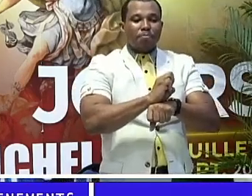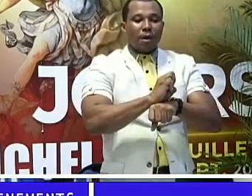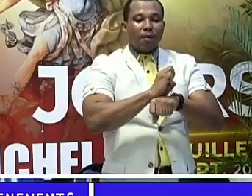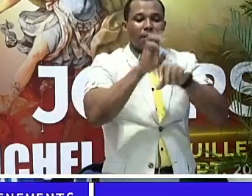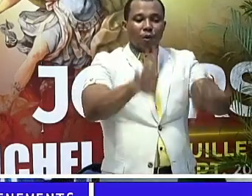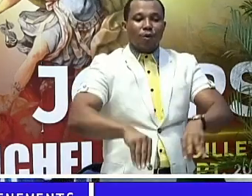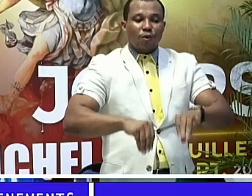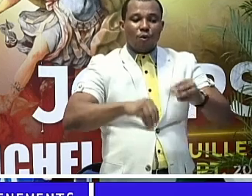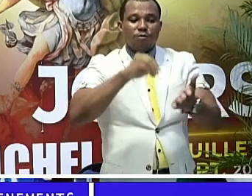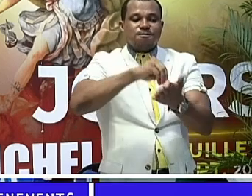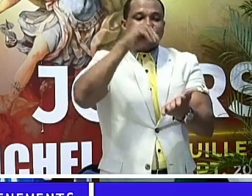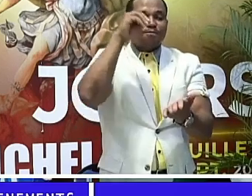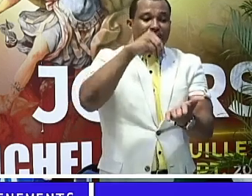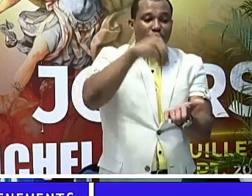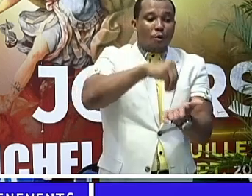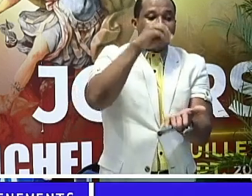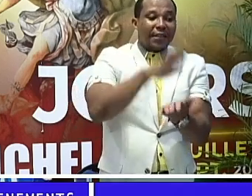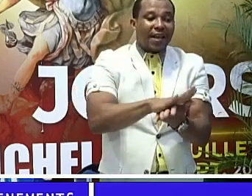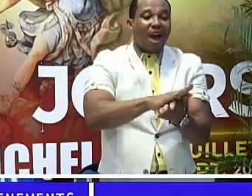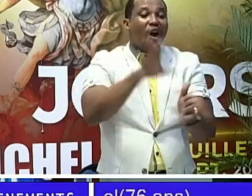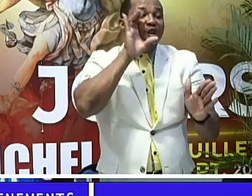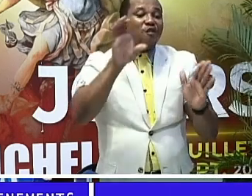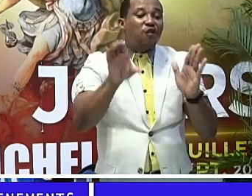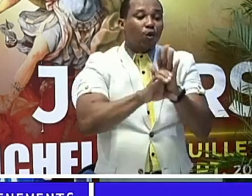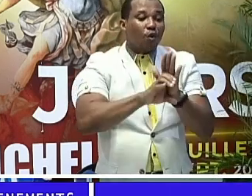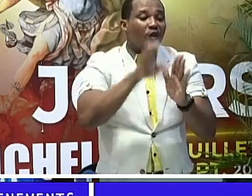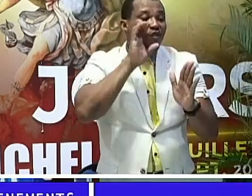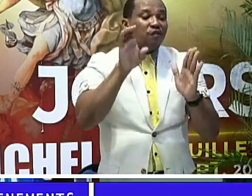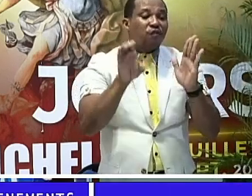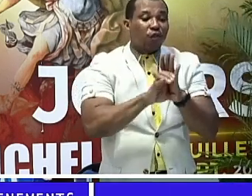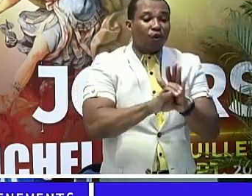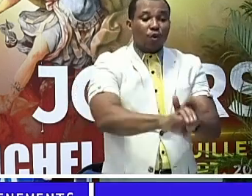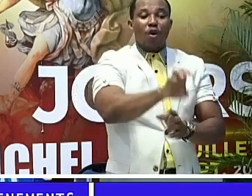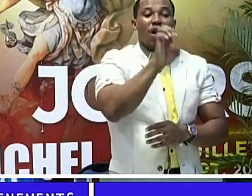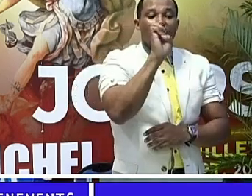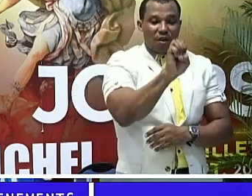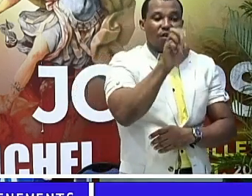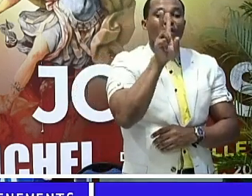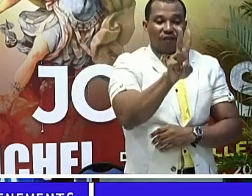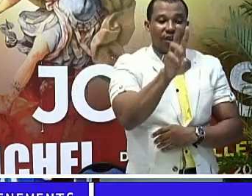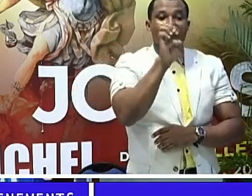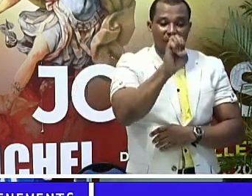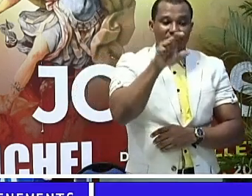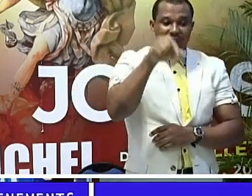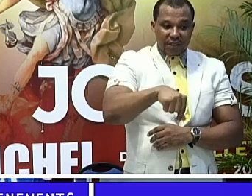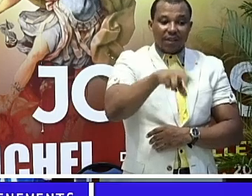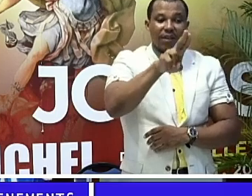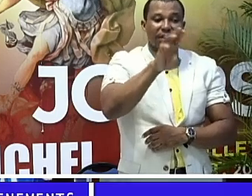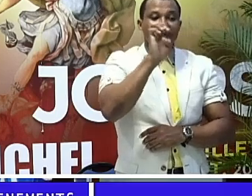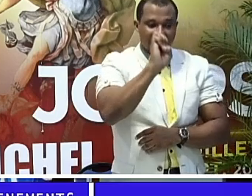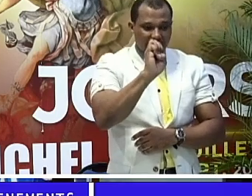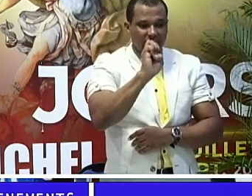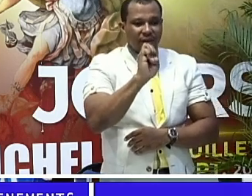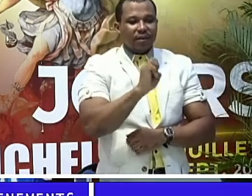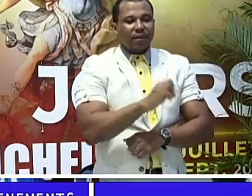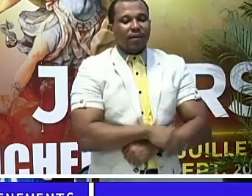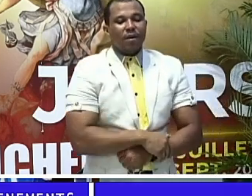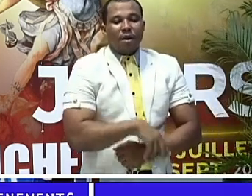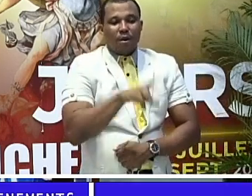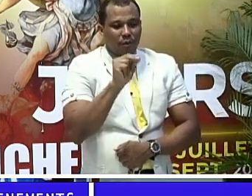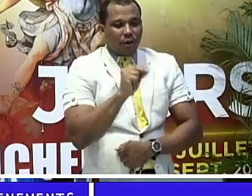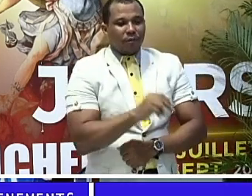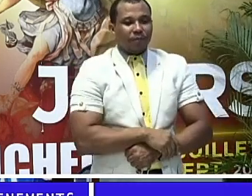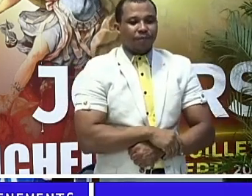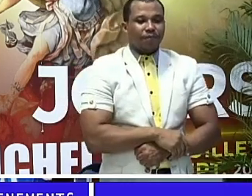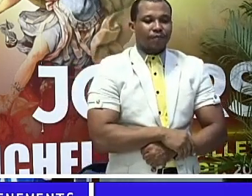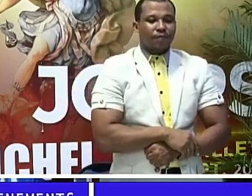en conférence. Comme si ces photos ça on mettait pour parler que l'église épiscopale gen difficulté. Là on dit